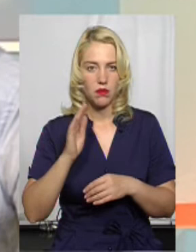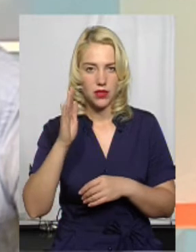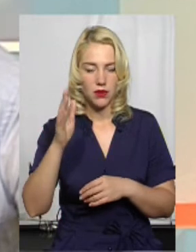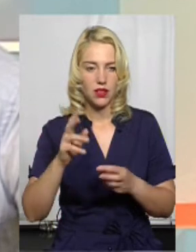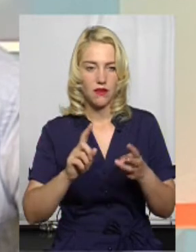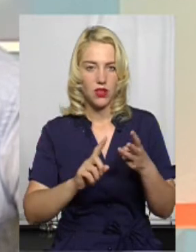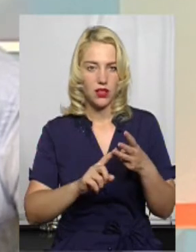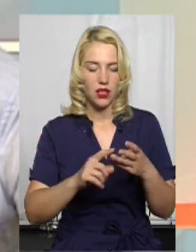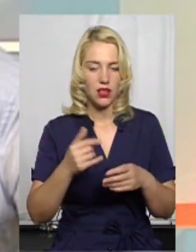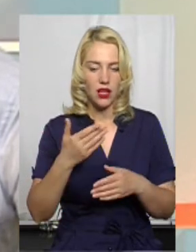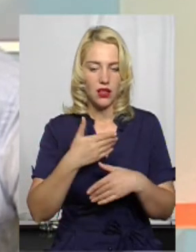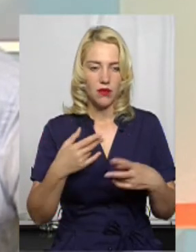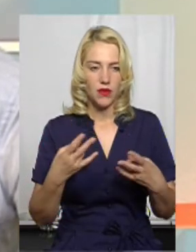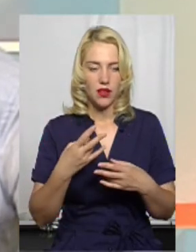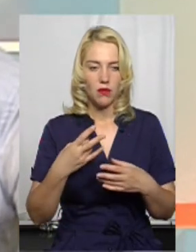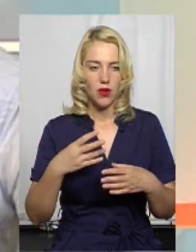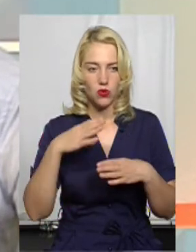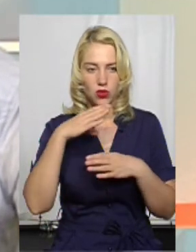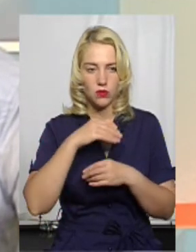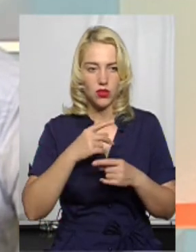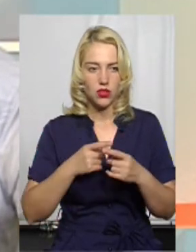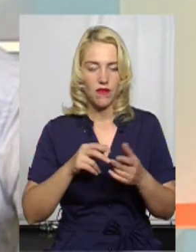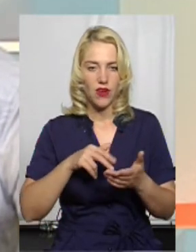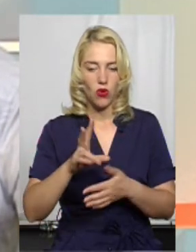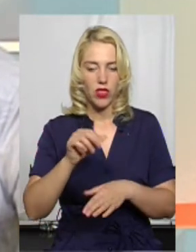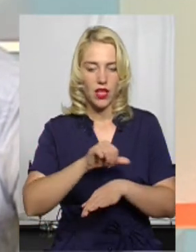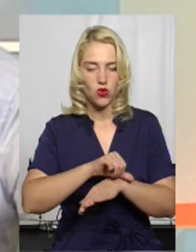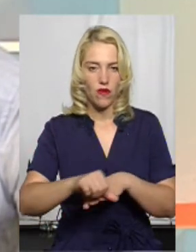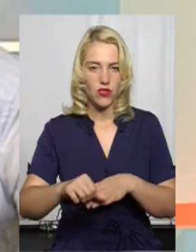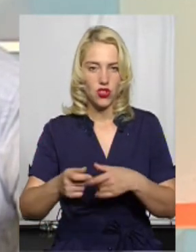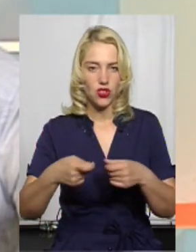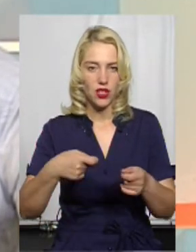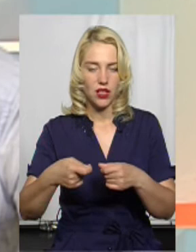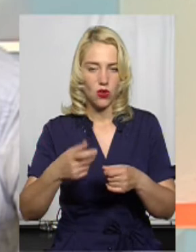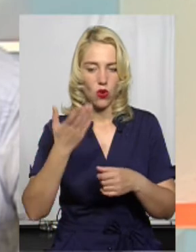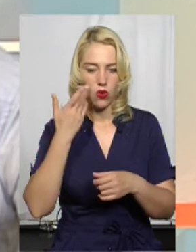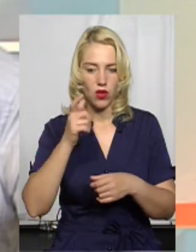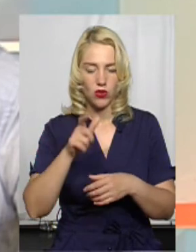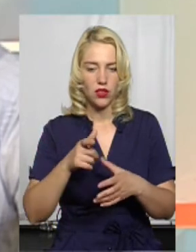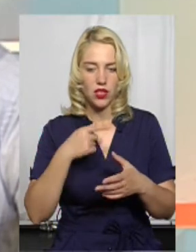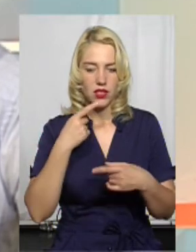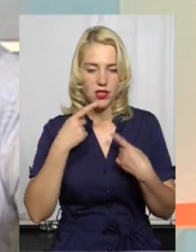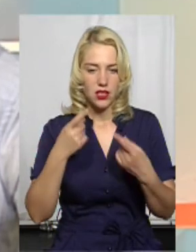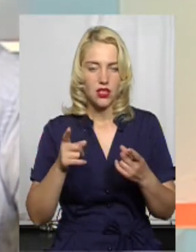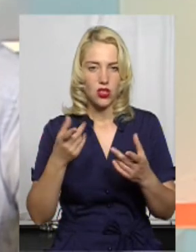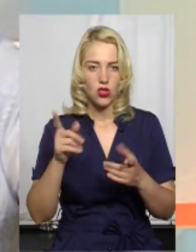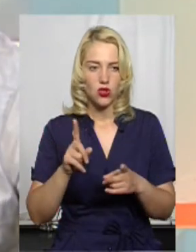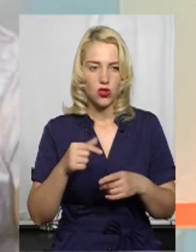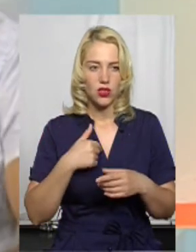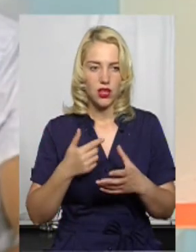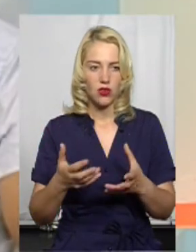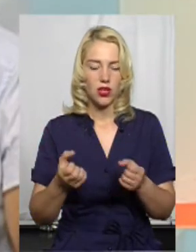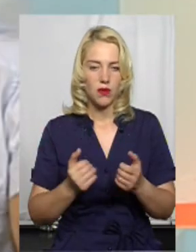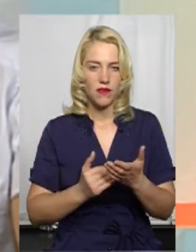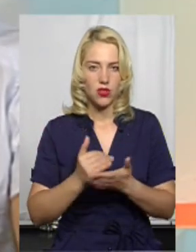І третє, нам треба хороші, успішні кейси виходу на зовнішні ринки, коли людина скаже, що я отримала максимально